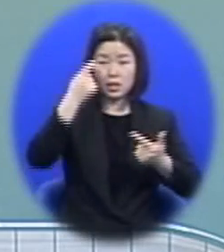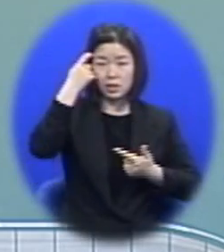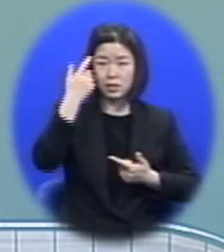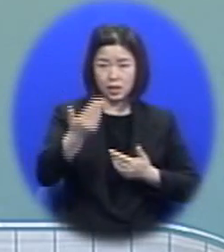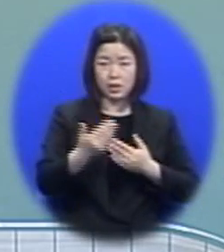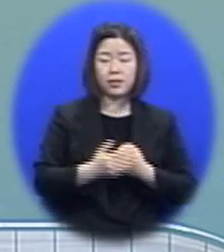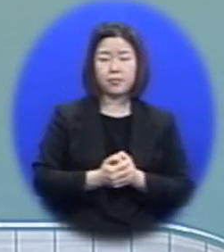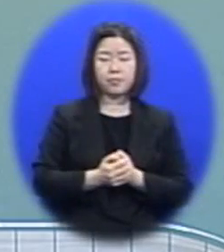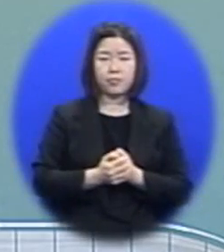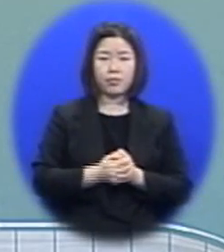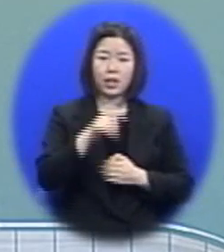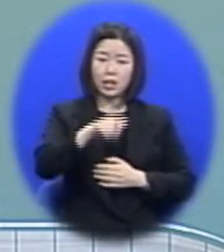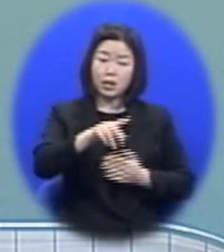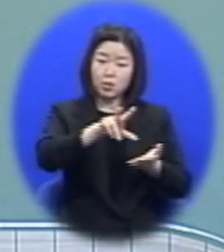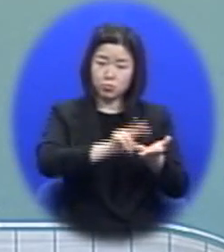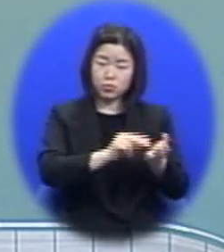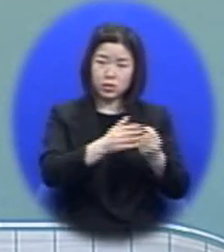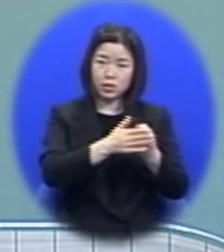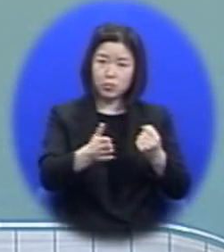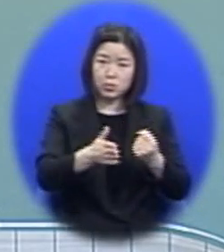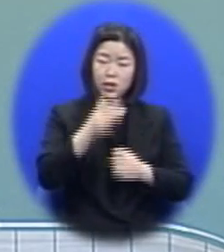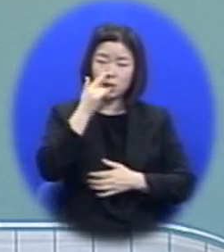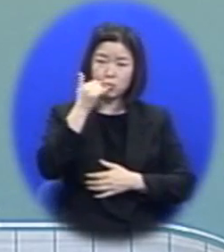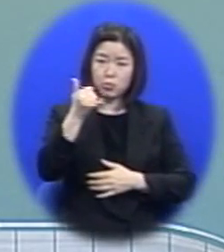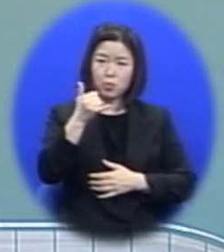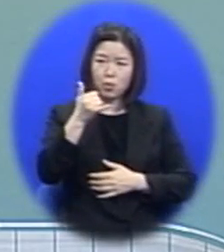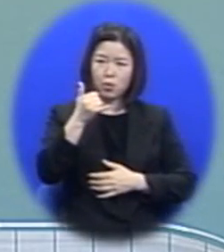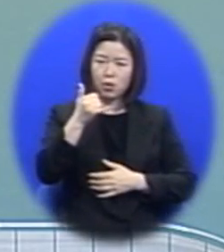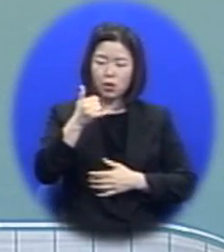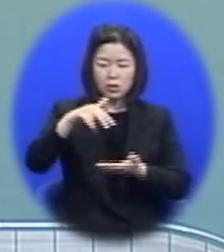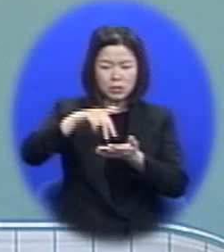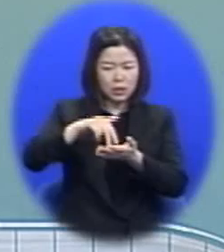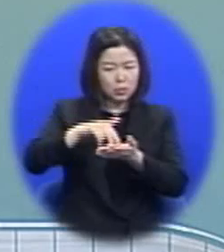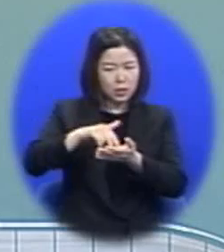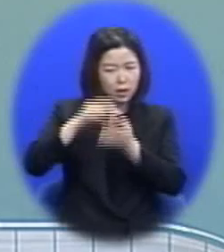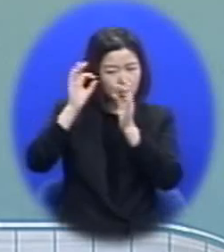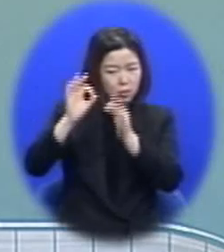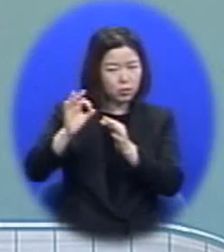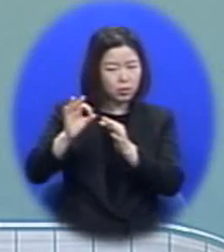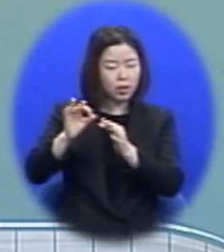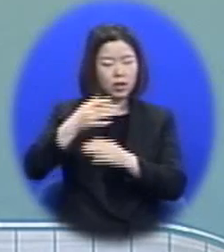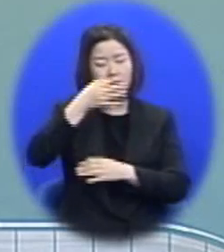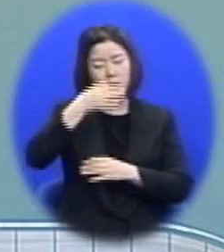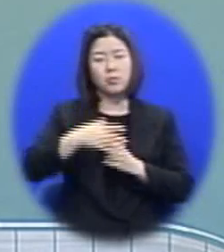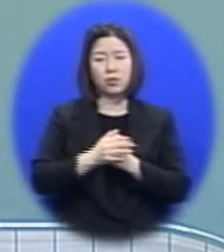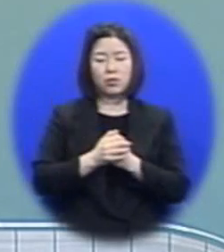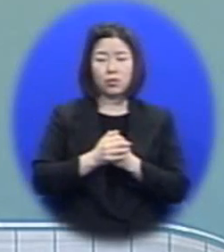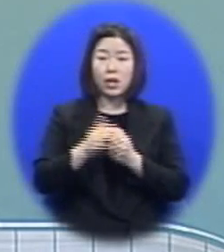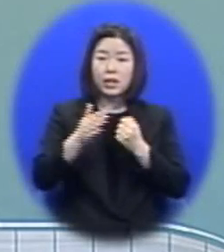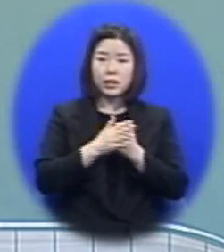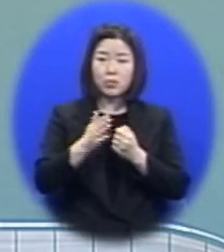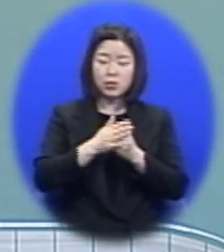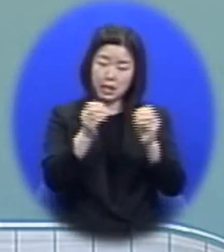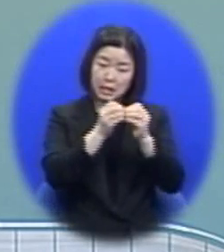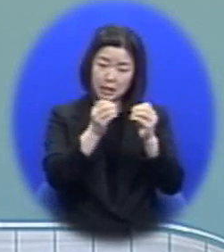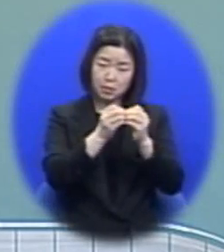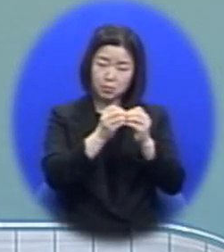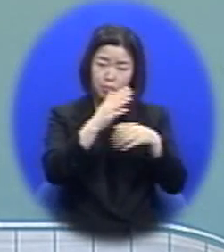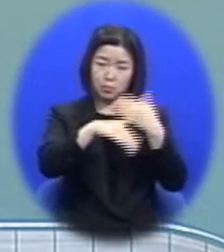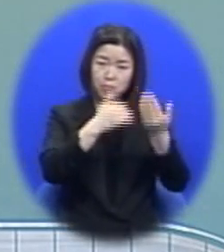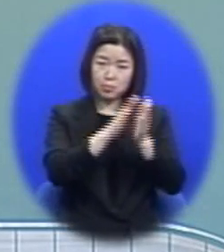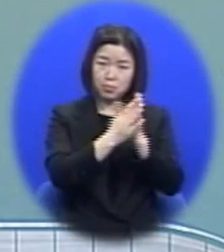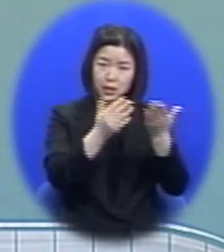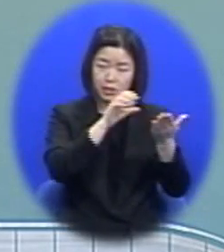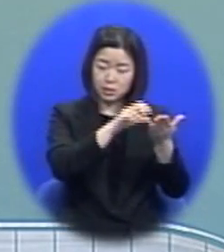때문에 자녀들은 부모님께 힘든 거예요 그래서 자녀를 놓였기 하지 말라 그렇게